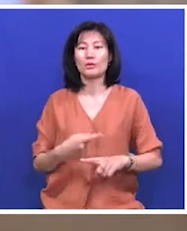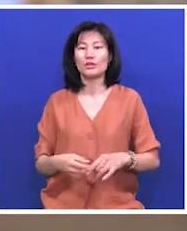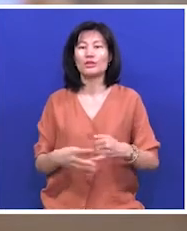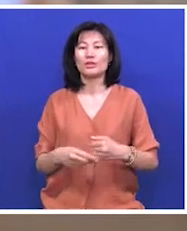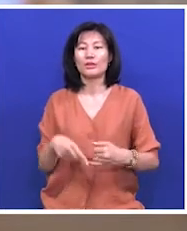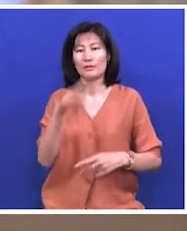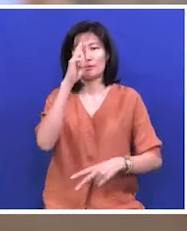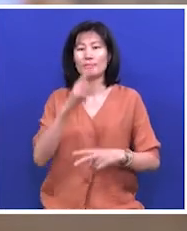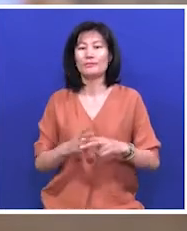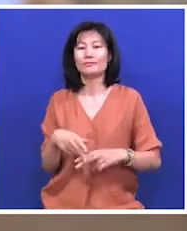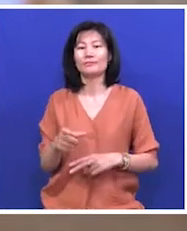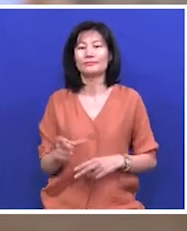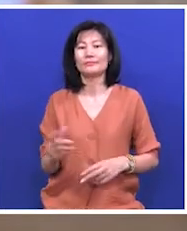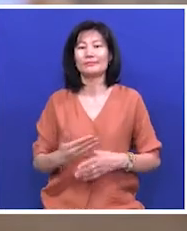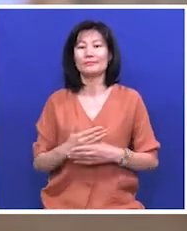осы